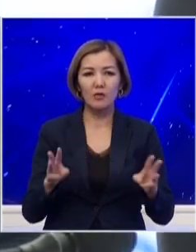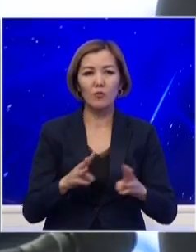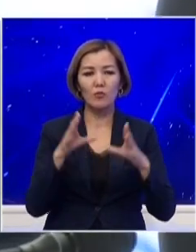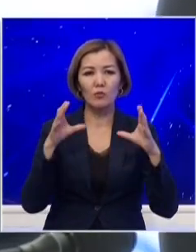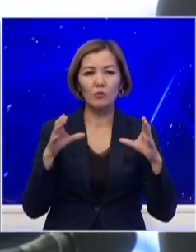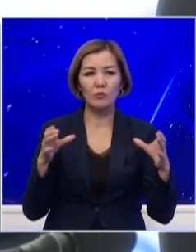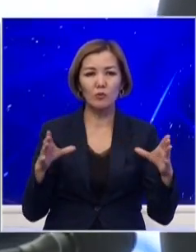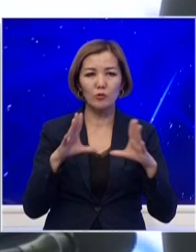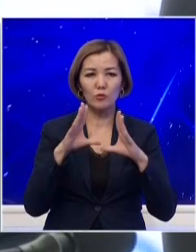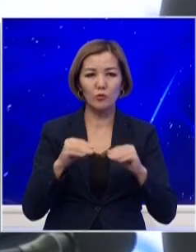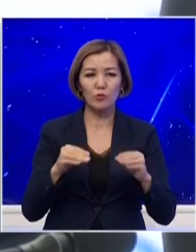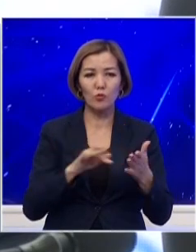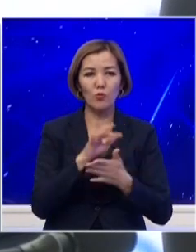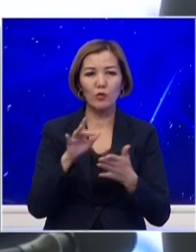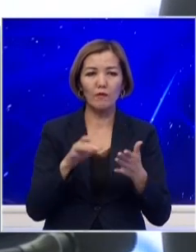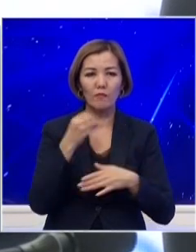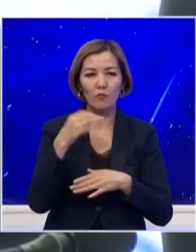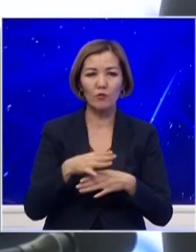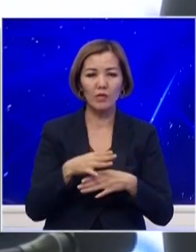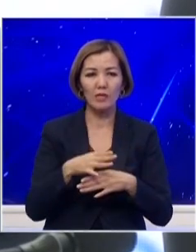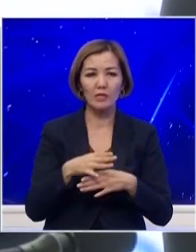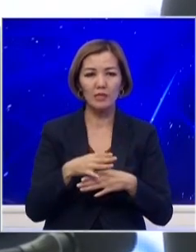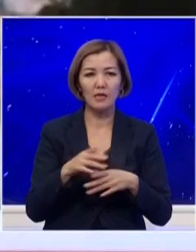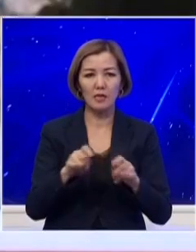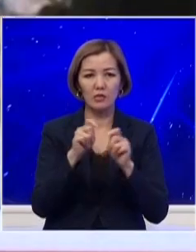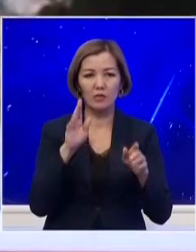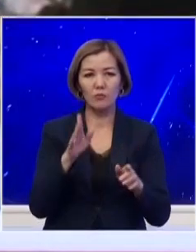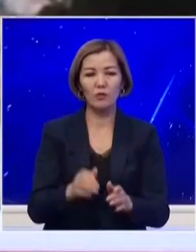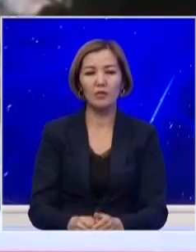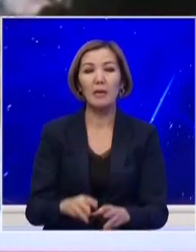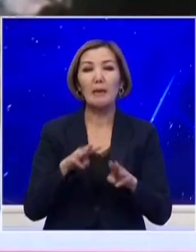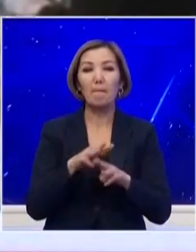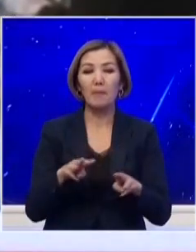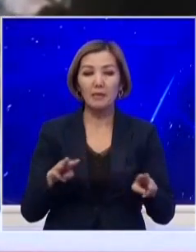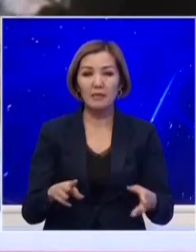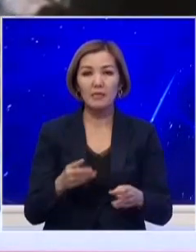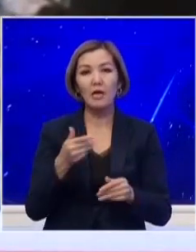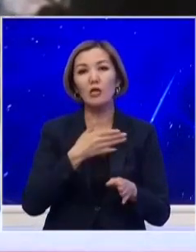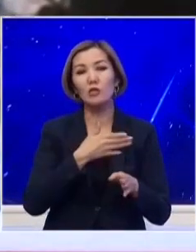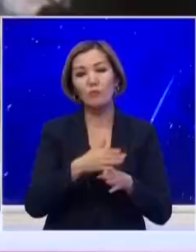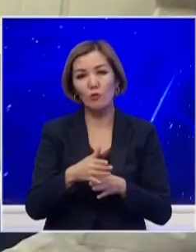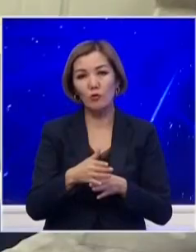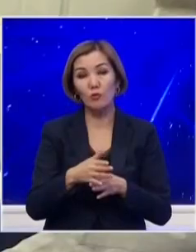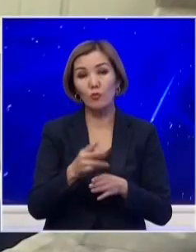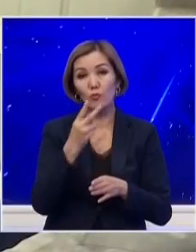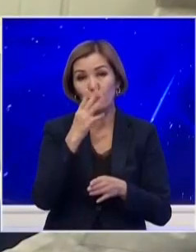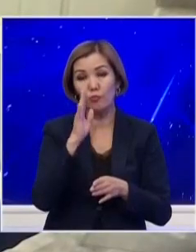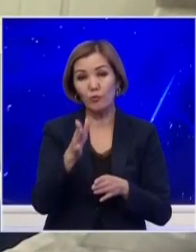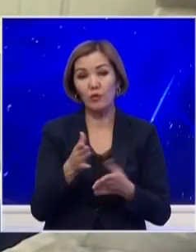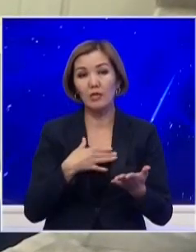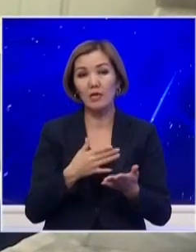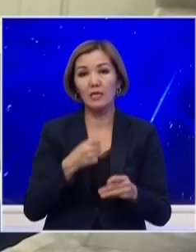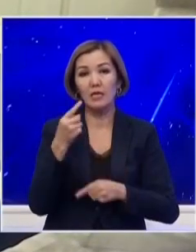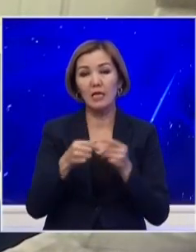бөлімі Қонаев қаласында мына облыс орталығы болғасын үш жылда ашылады. Министр Мырза қаржы бөліну қарастырылуда. Келер жылы